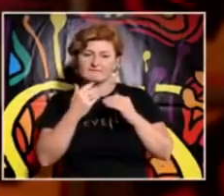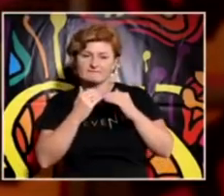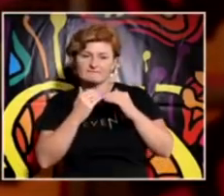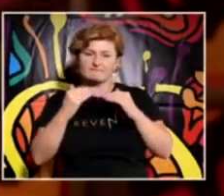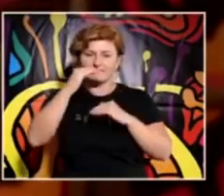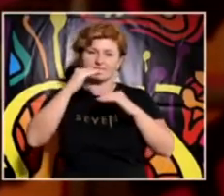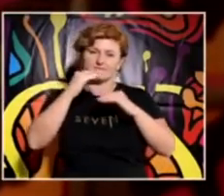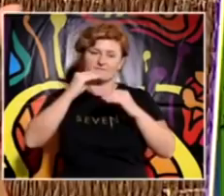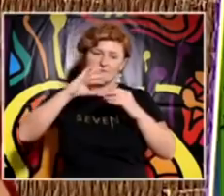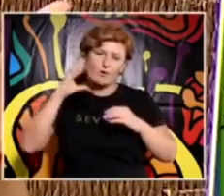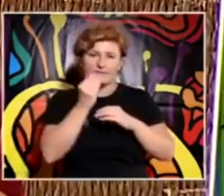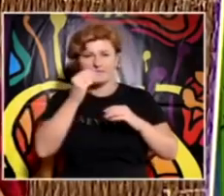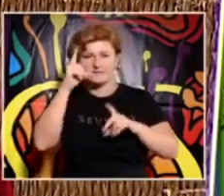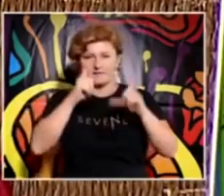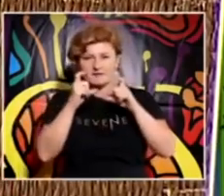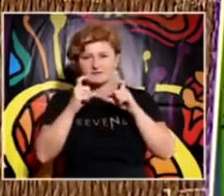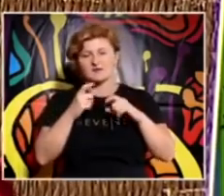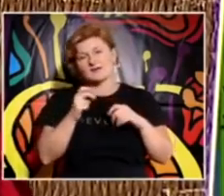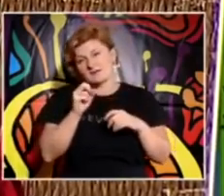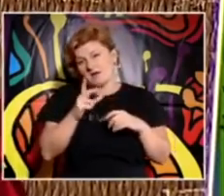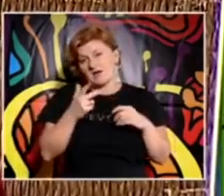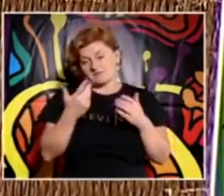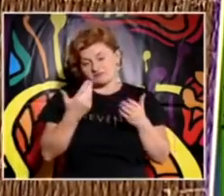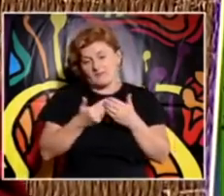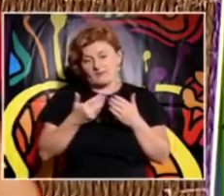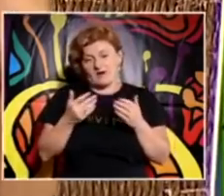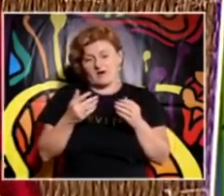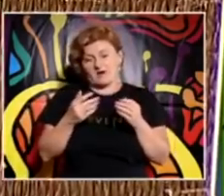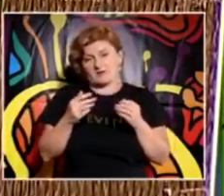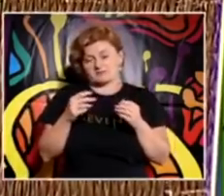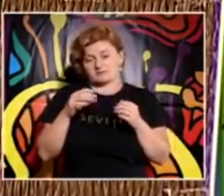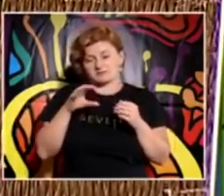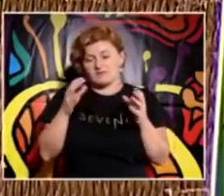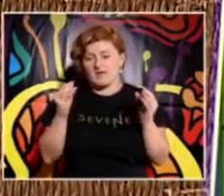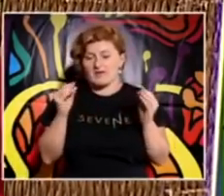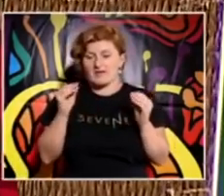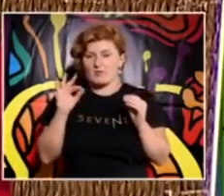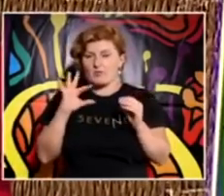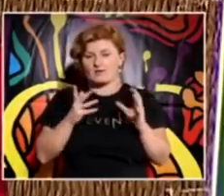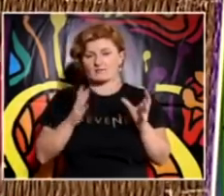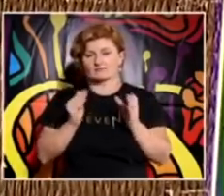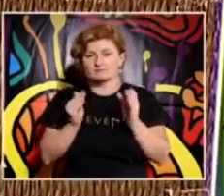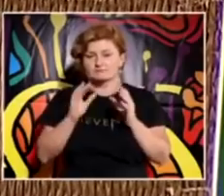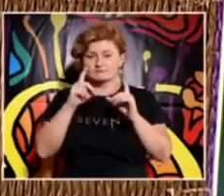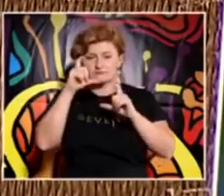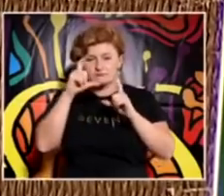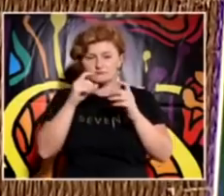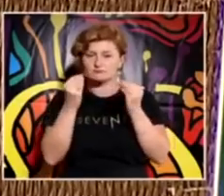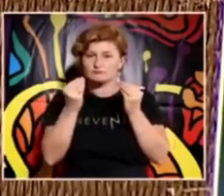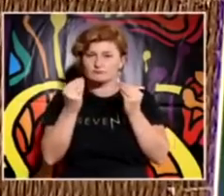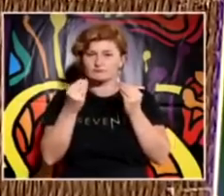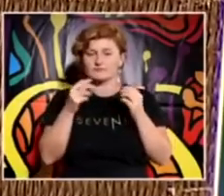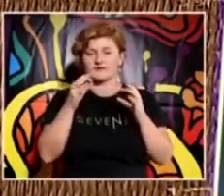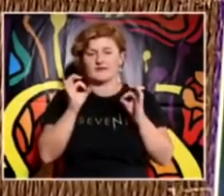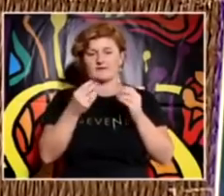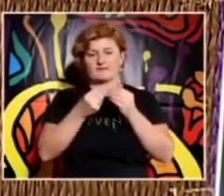Tak, na pewno, nie wiem, jakiś taki aspekt estetyczny stał się dla mnie bardzo ważny. Zajarałam się fotografią bardzo. Teraz większość moich podróży tak na